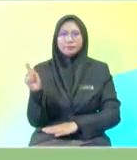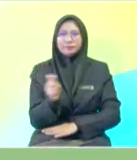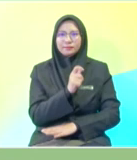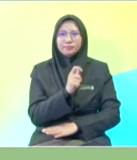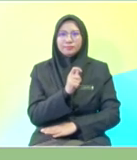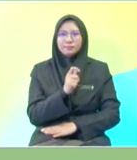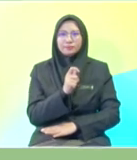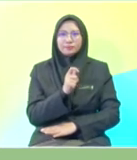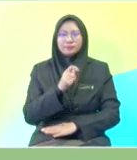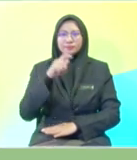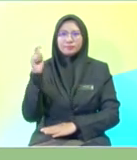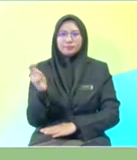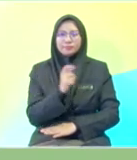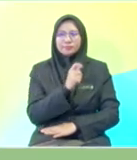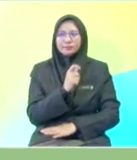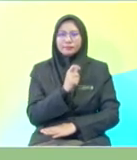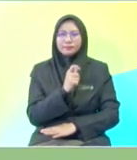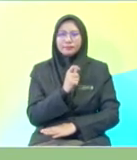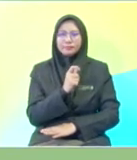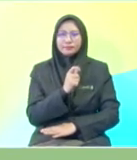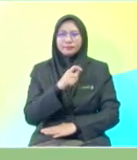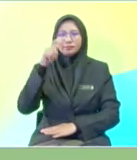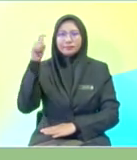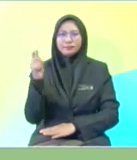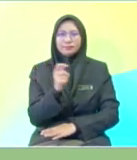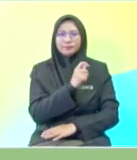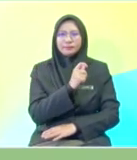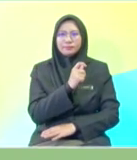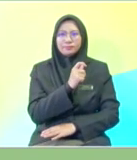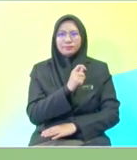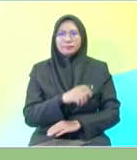in dan Tun bacaannya